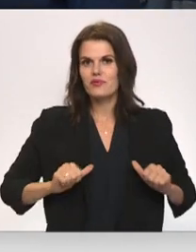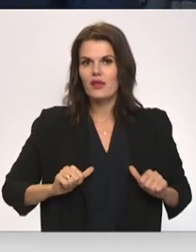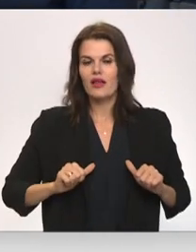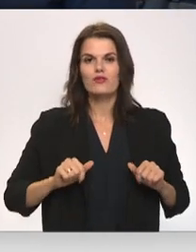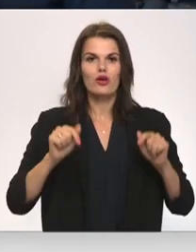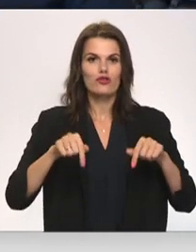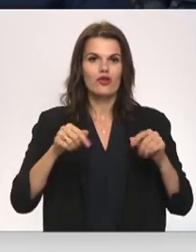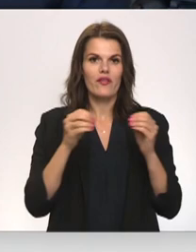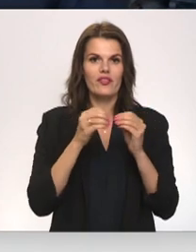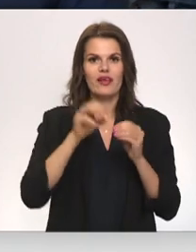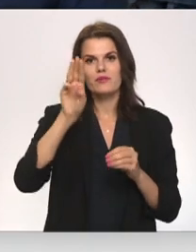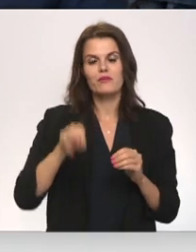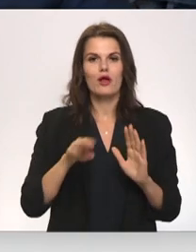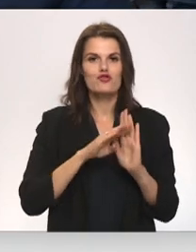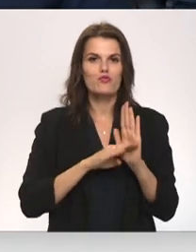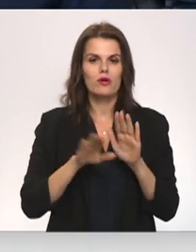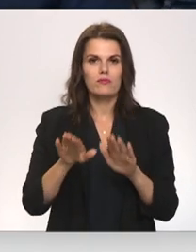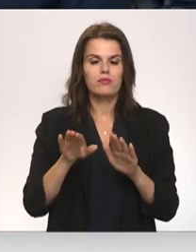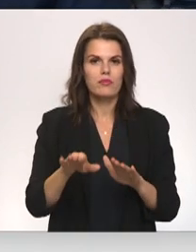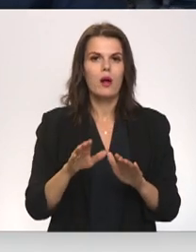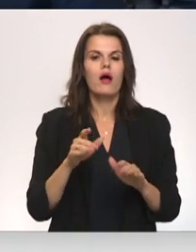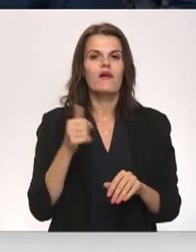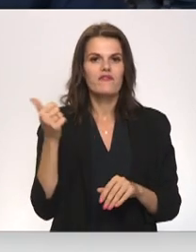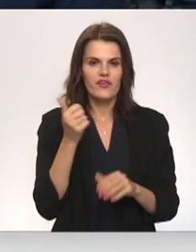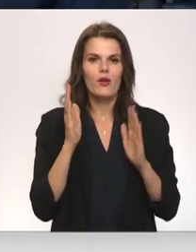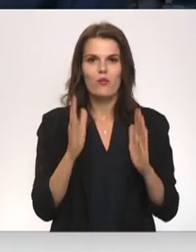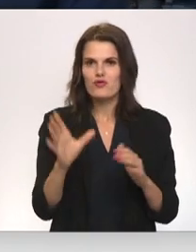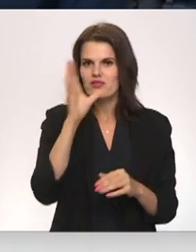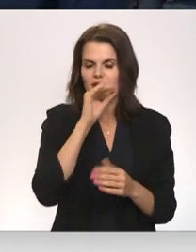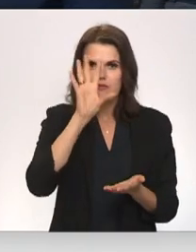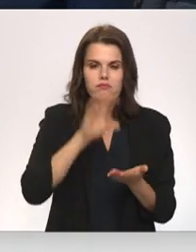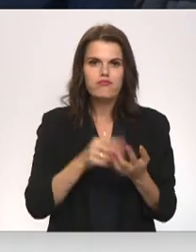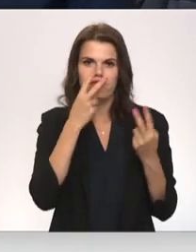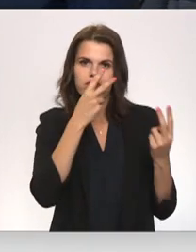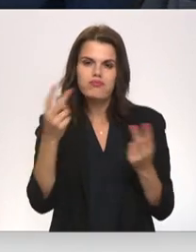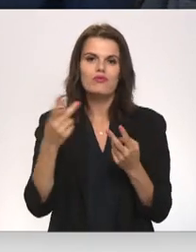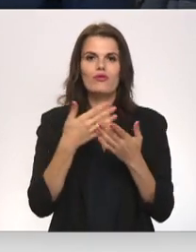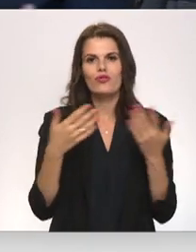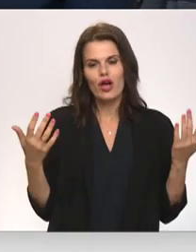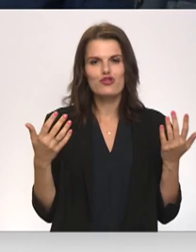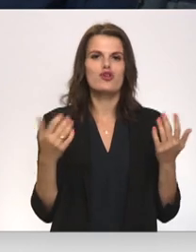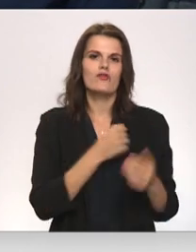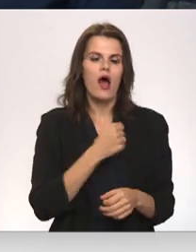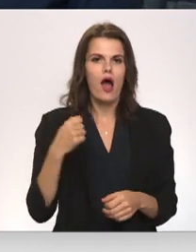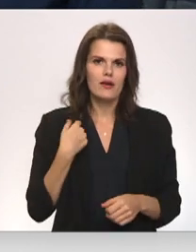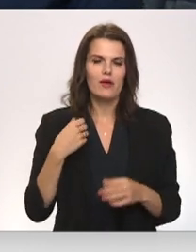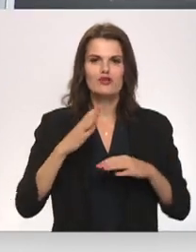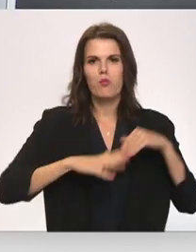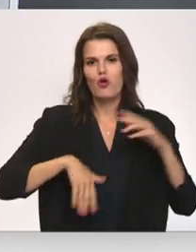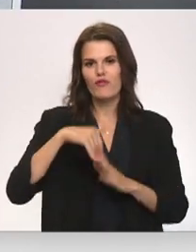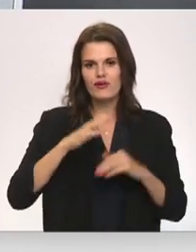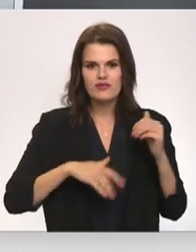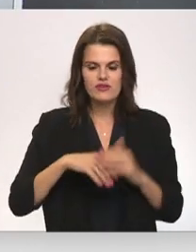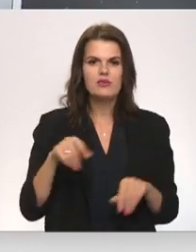šajā 10 mēnešu programmā, ko viņi pavadīs dienējot, viņiem būs iespēja pieredzēt un redzēt dažādas bruņoto spēku profesijas.